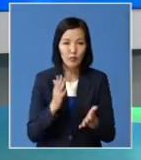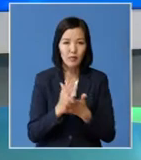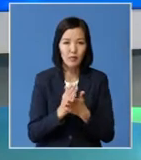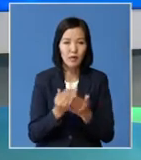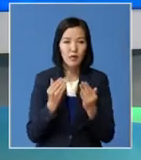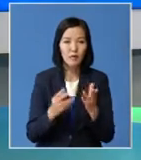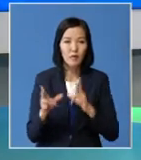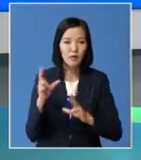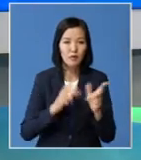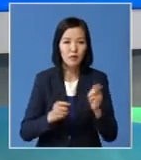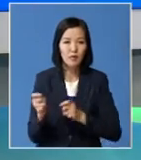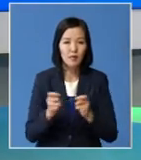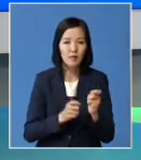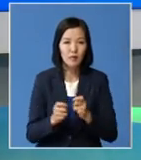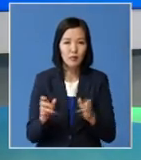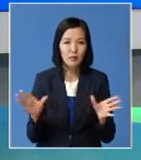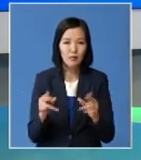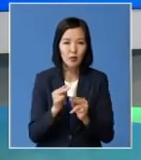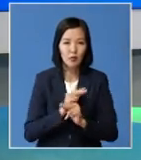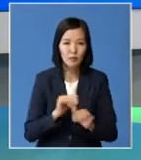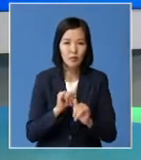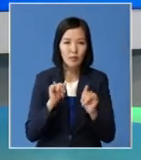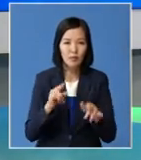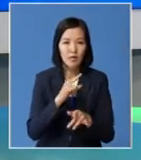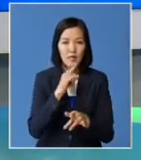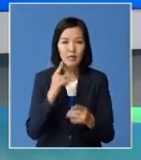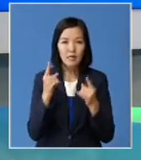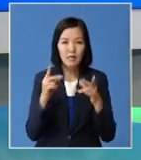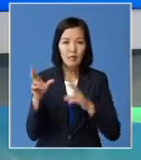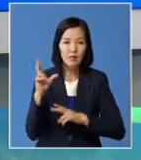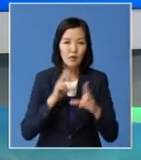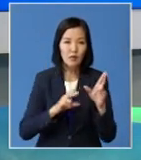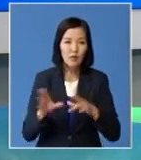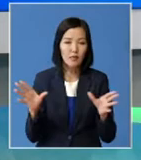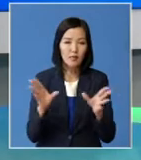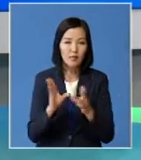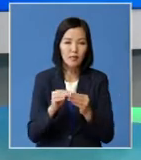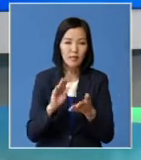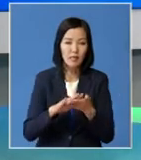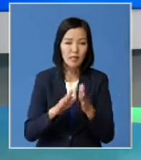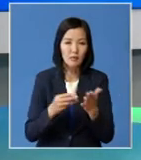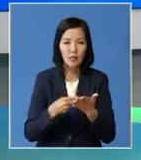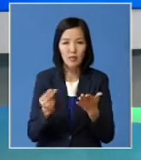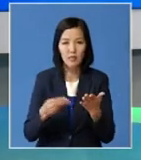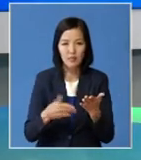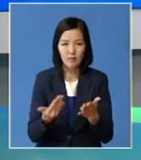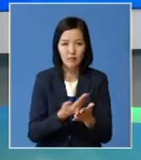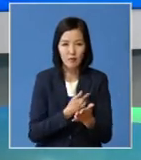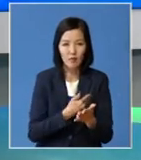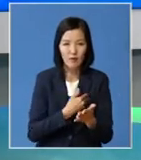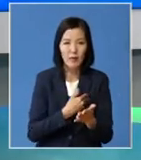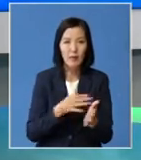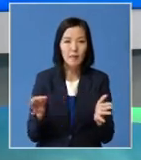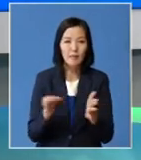Биыл университет әкімшілігі тиімді әріптестік көкжиегін кеңейтіп, ресейлік ірі университеттермен өзара ынтымақтастық жөнінде келісім шарт жасаспақ.